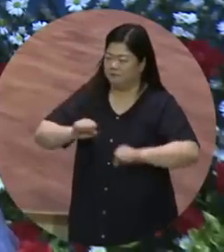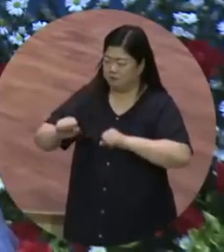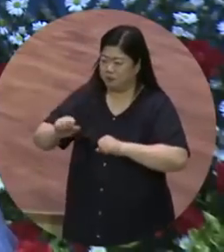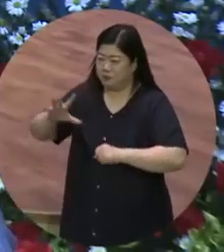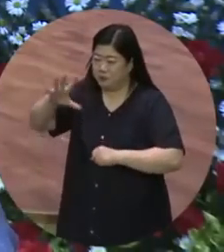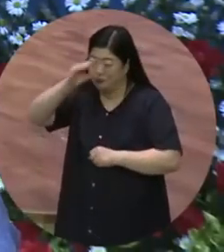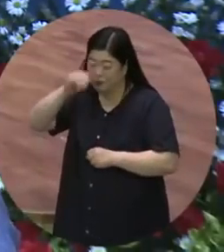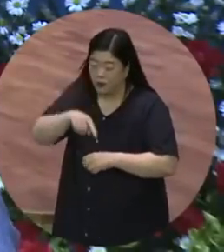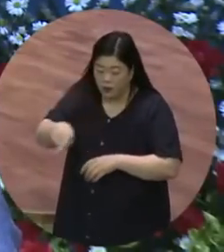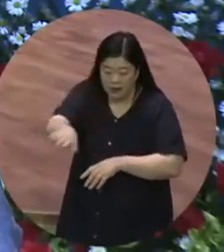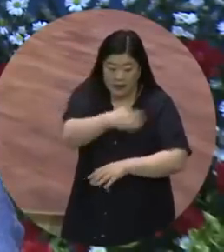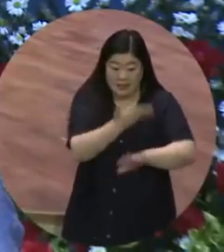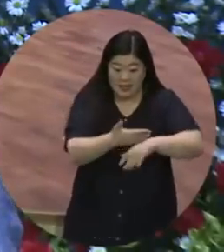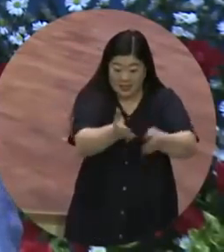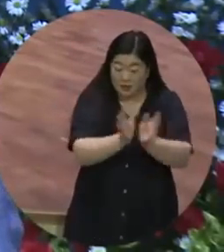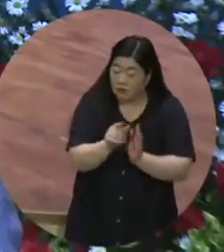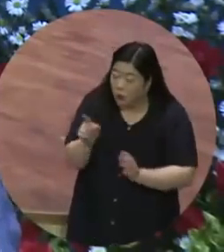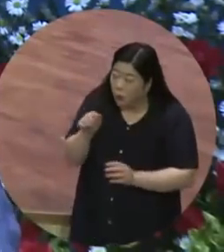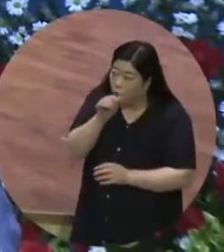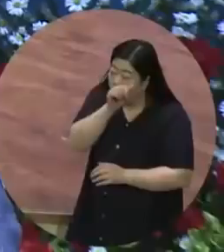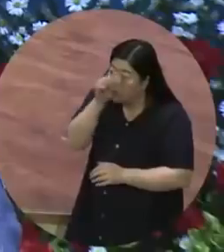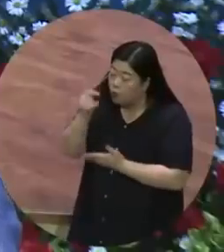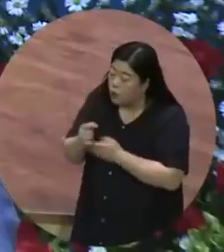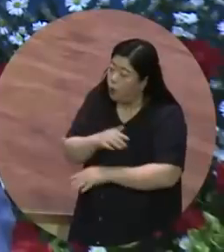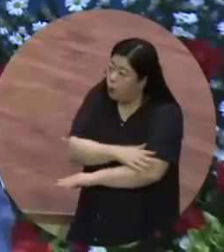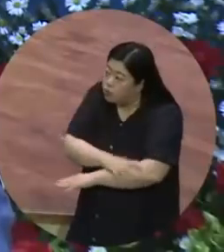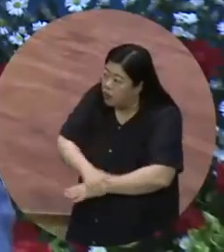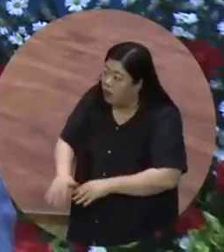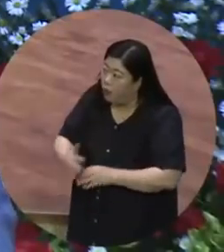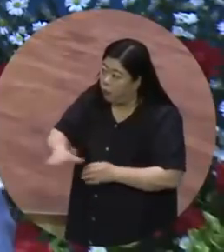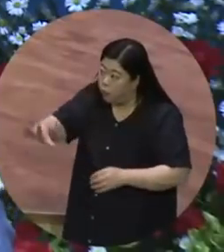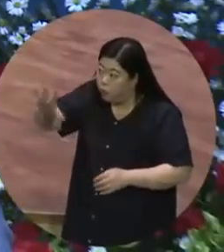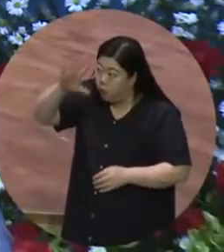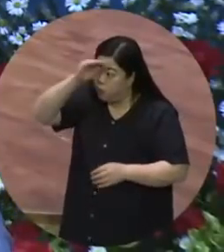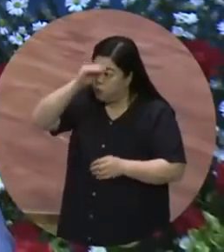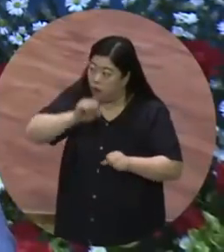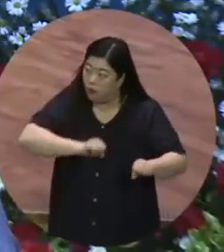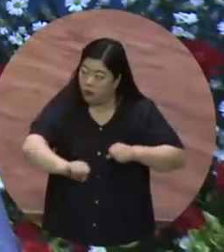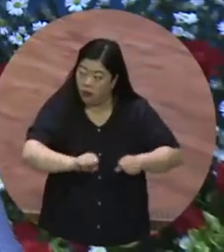다 이런 마음으로 원리스 되고 있는 줄로 믿습니다.